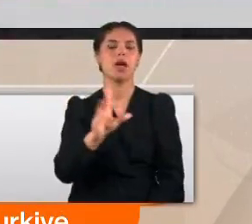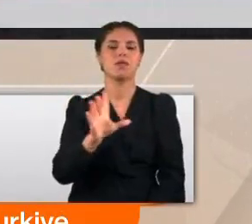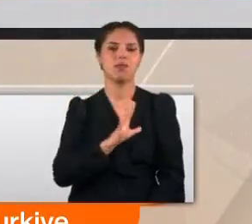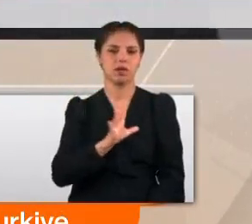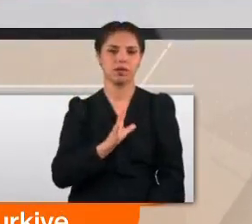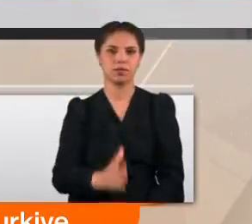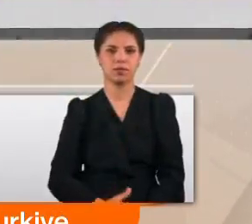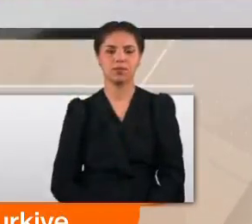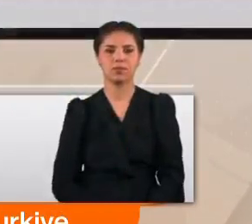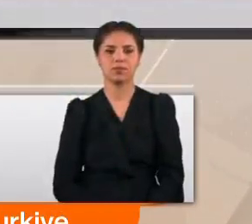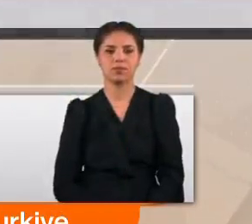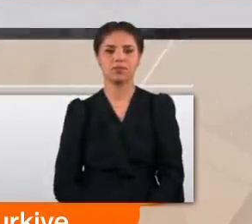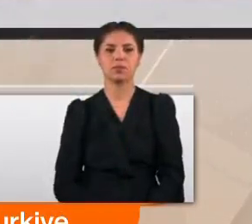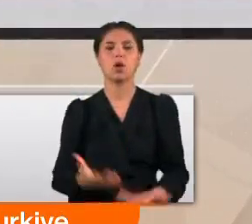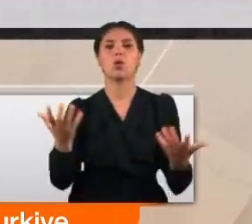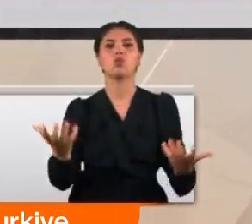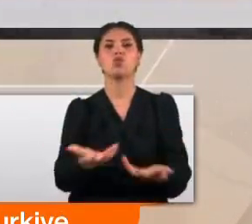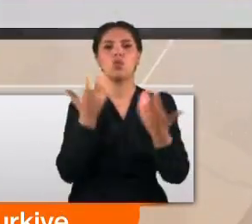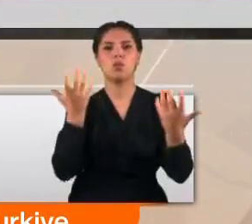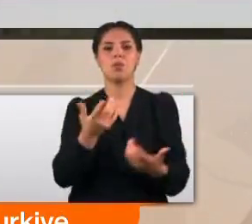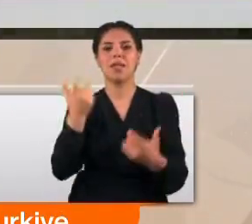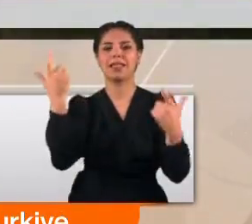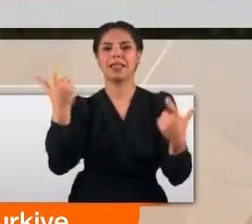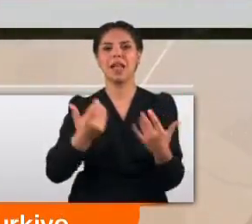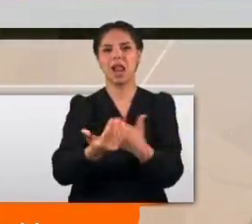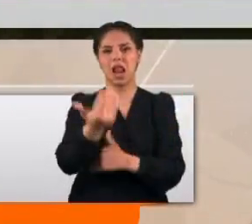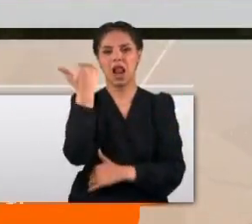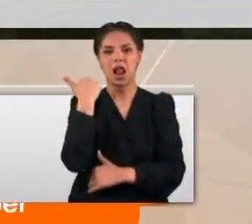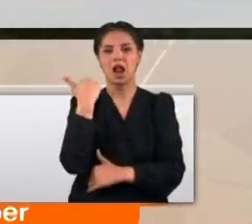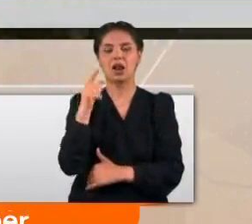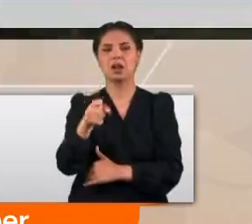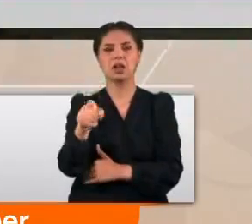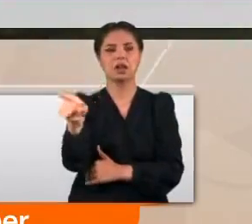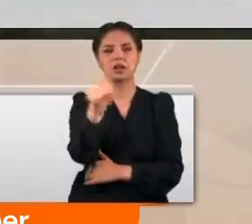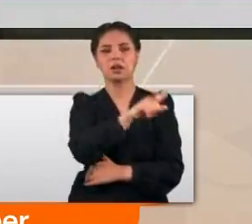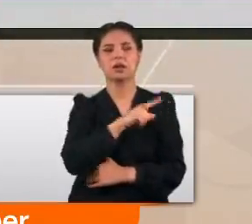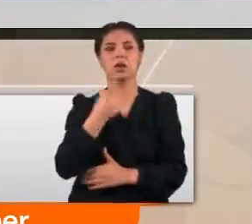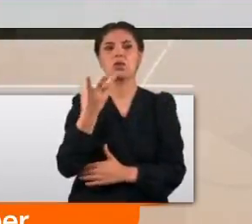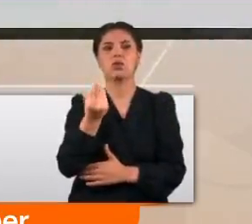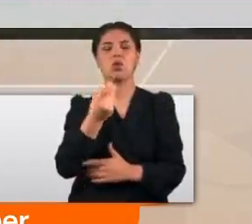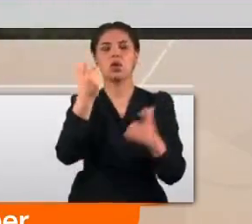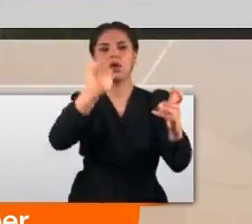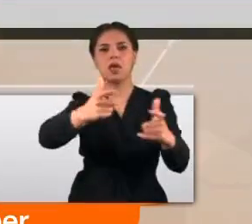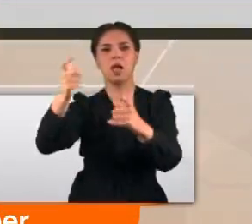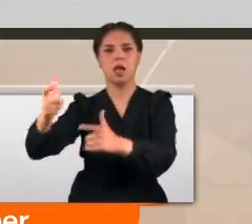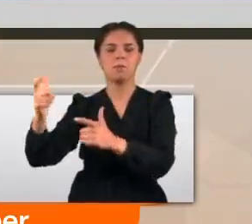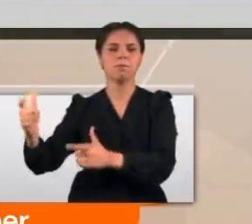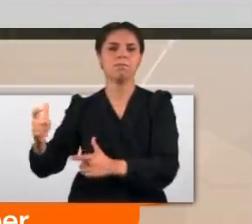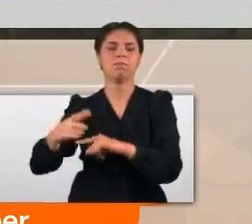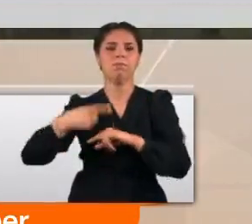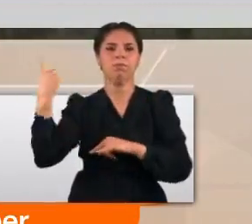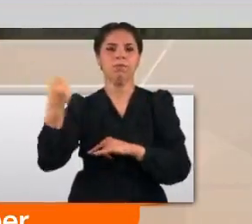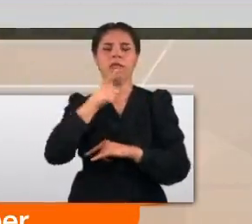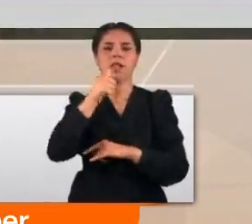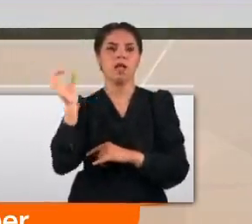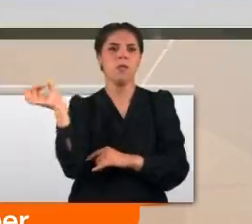çıkmış olacak. Şu anda dumanların olduğu noktanın hemen arkasından aslında birçok noktadan helikopter